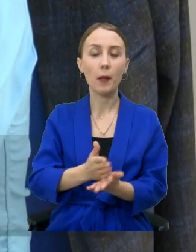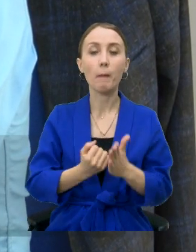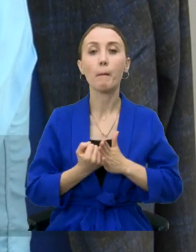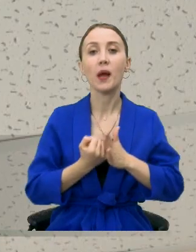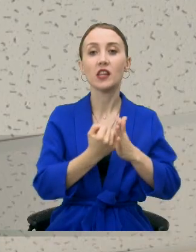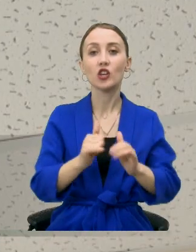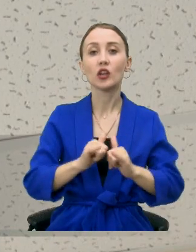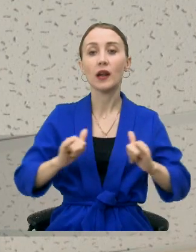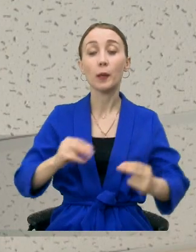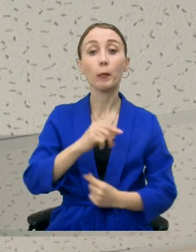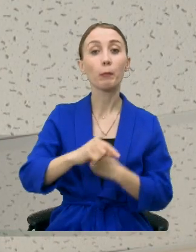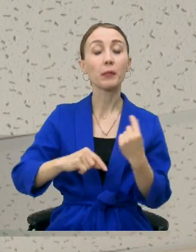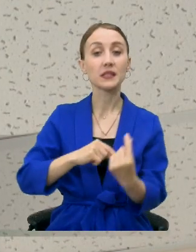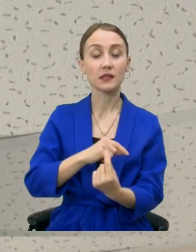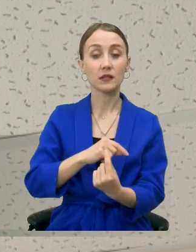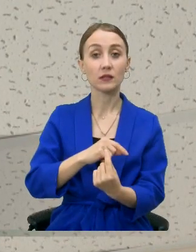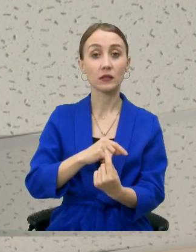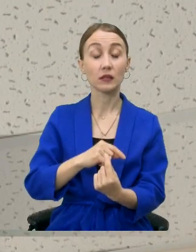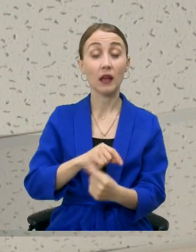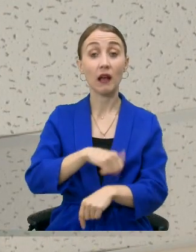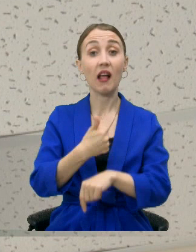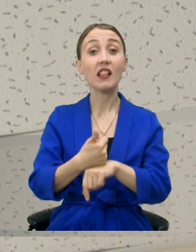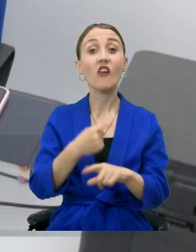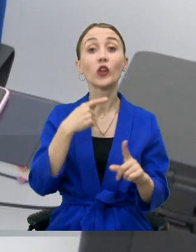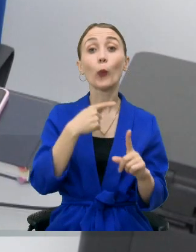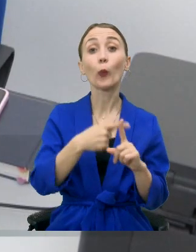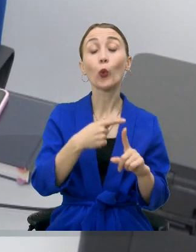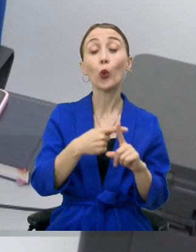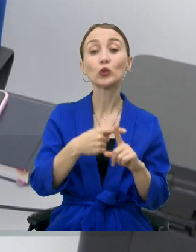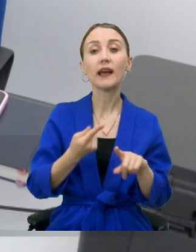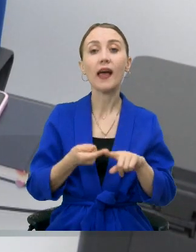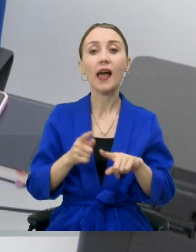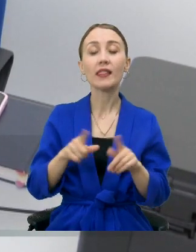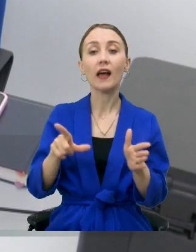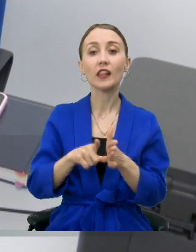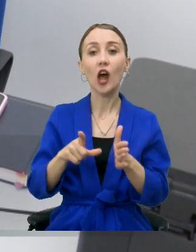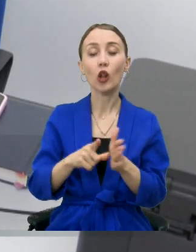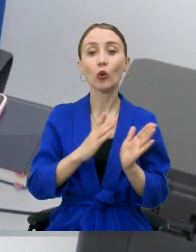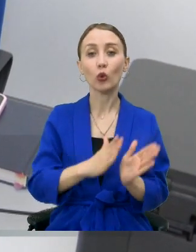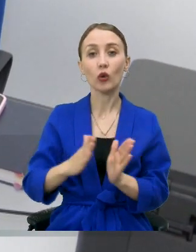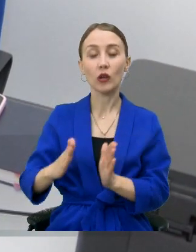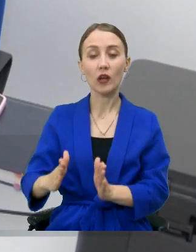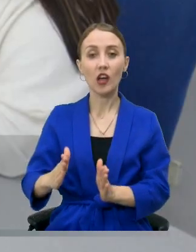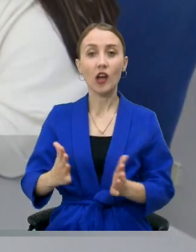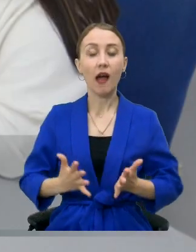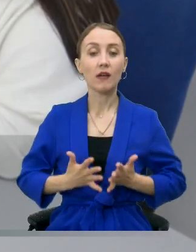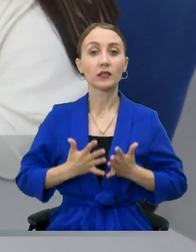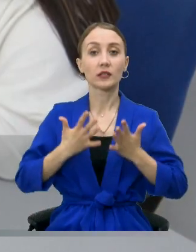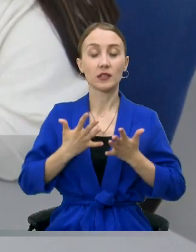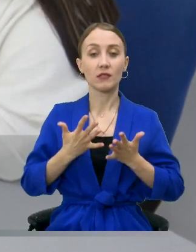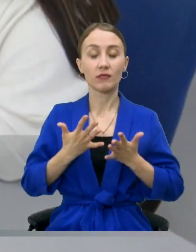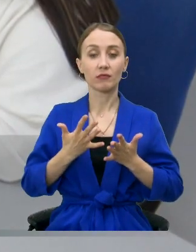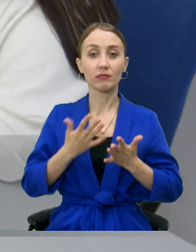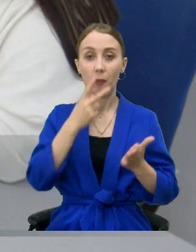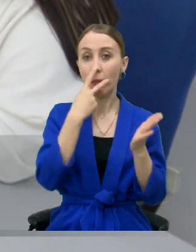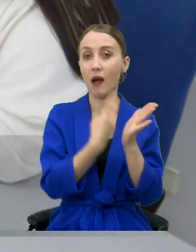и развитие предпринимательства. Основными плюсами специального налогового режима является стимуляция субъектов бизнеса к выходу из тени, а